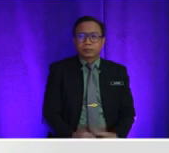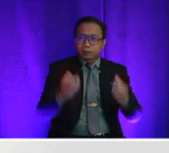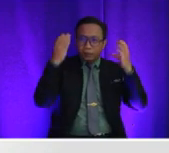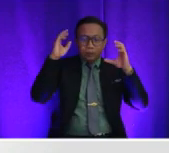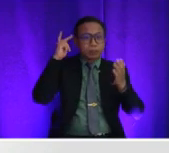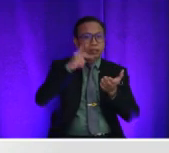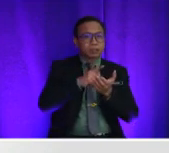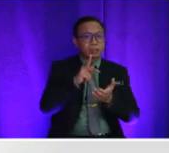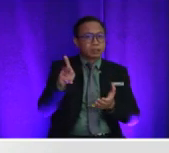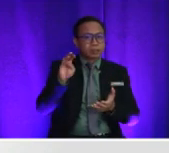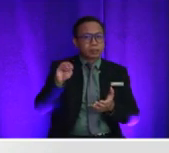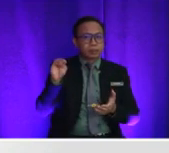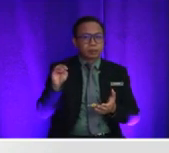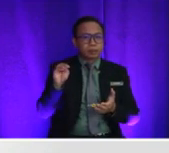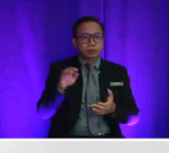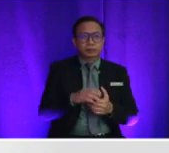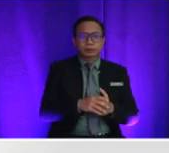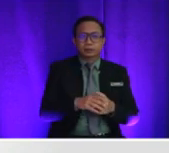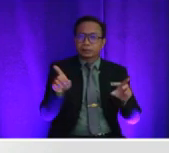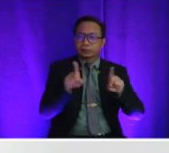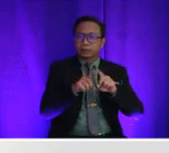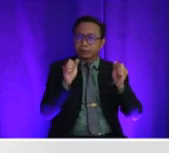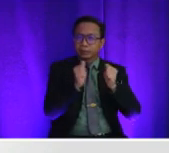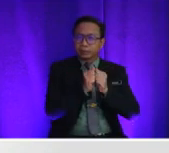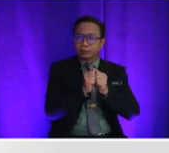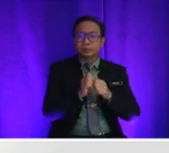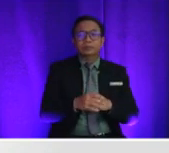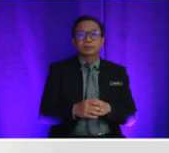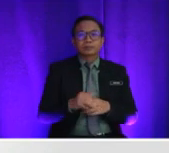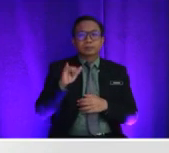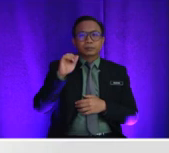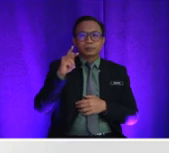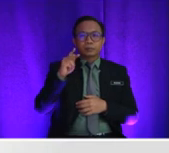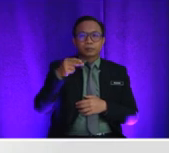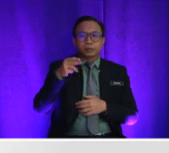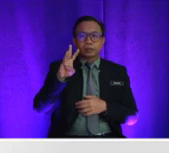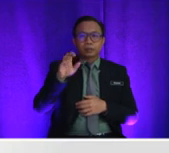yang pertama kita akan kita ke bersama dengan Muhammad Ikhwan